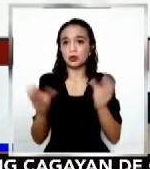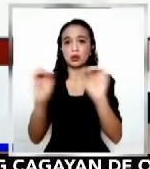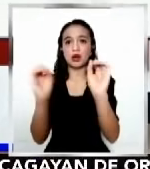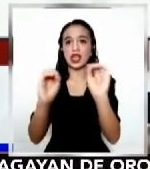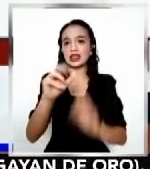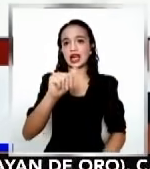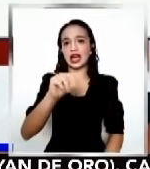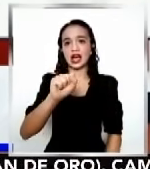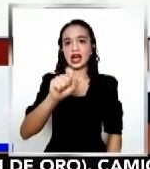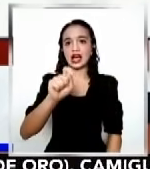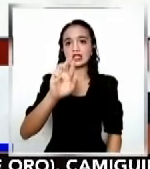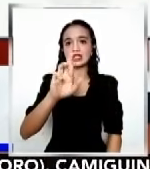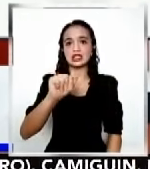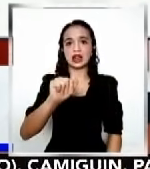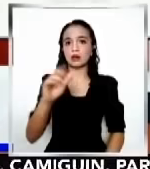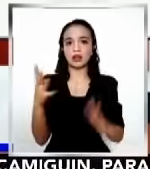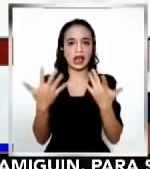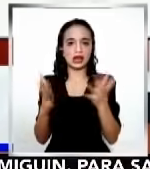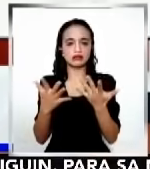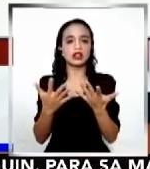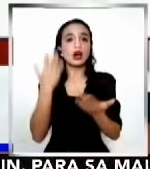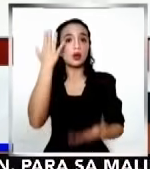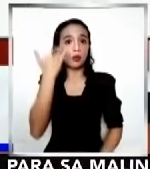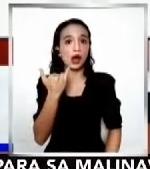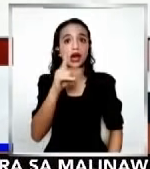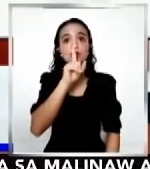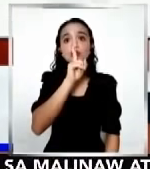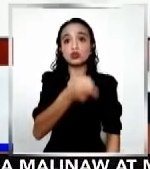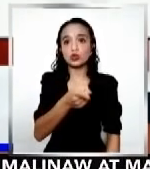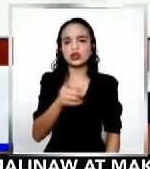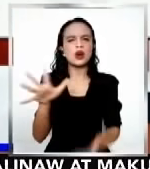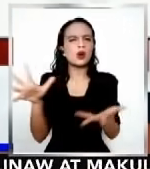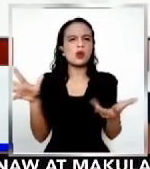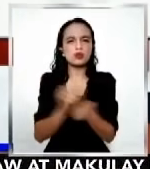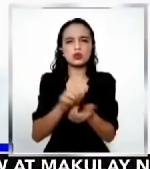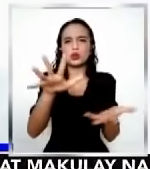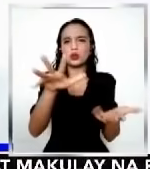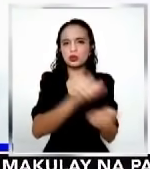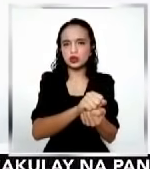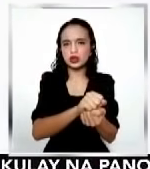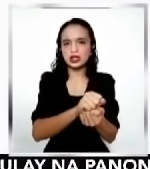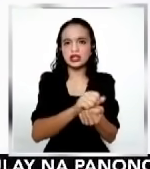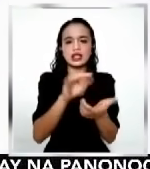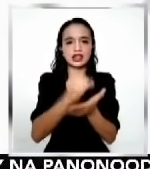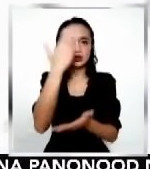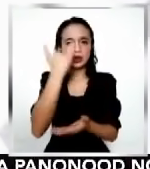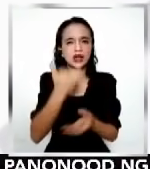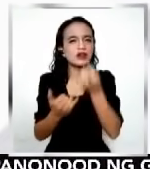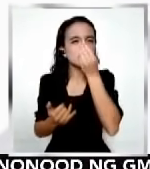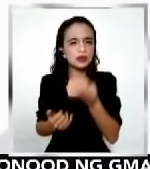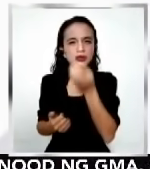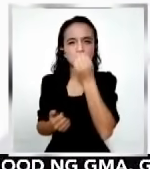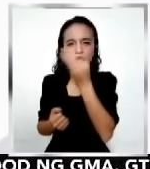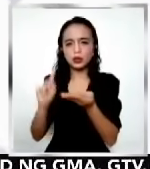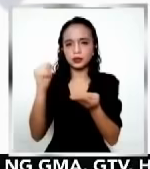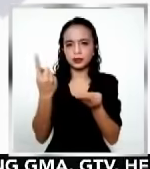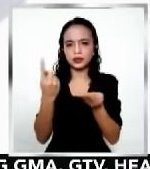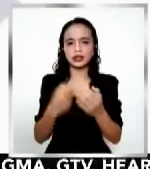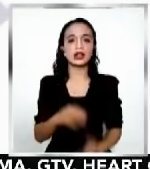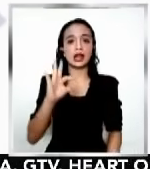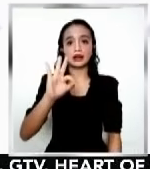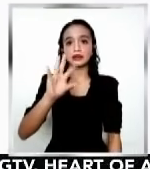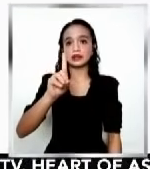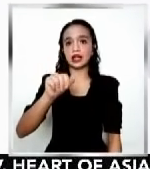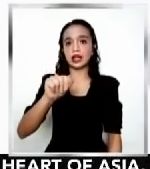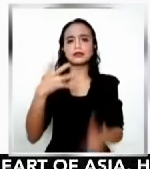time dahil talagang naubos na po natin ito. May pa ilan-ilan na lamang daw. Inanunso ito ng FDA matapos opisyal